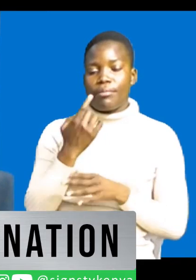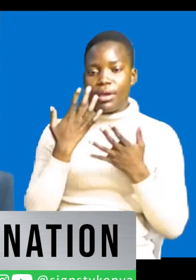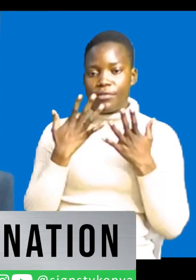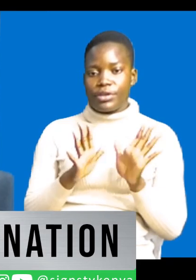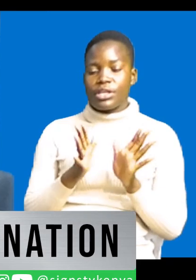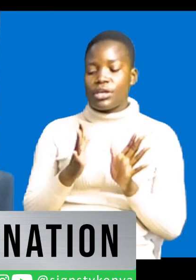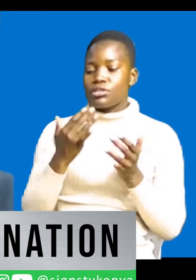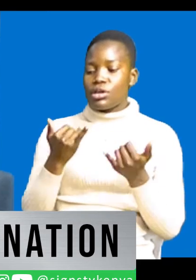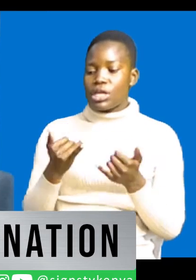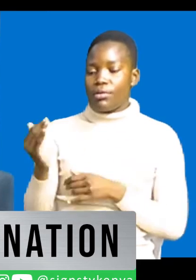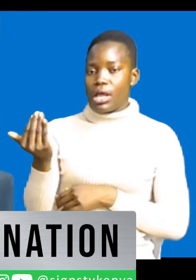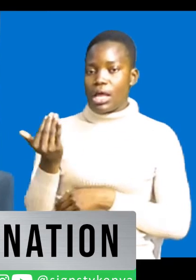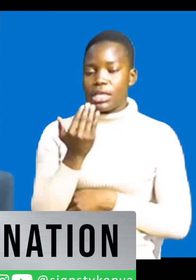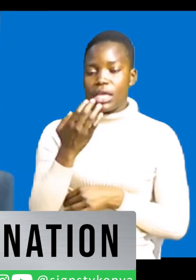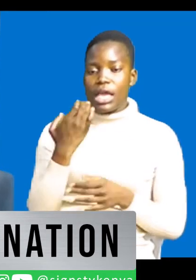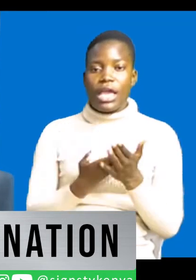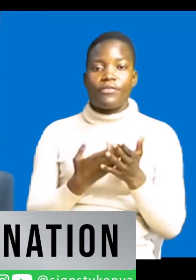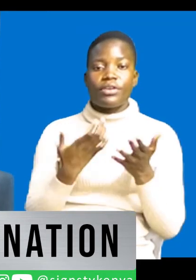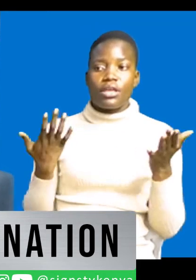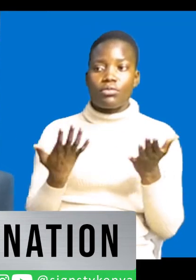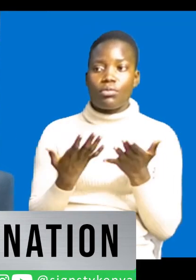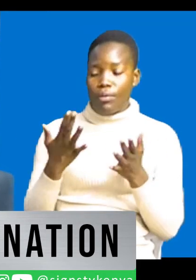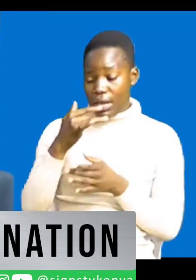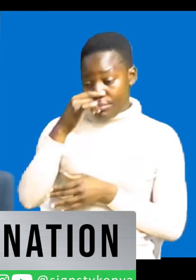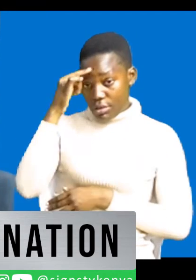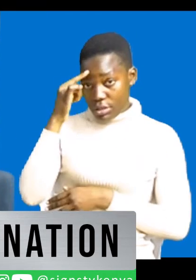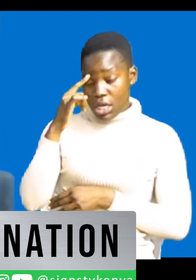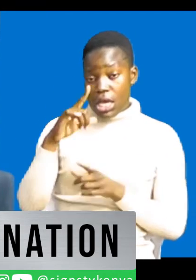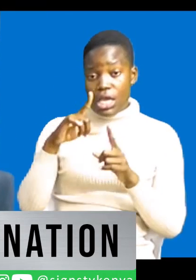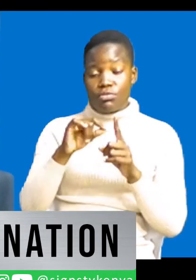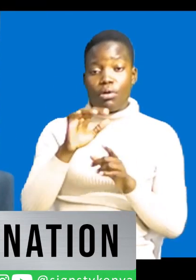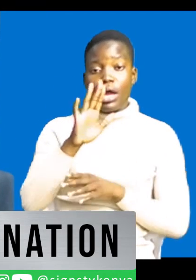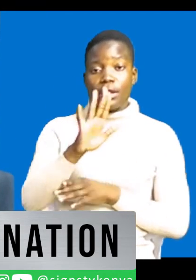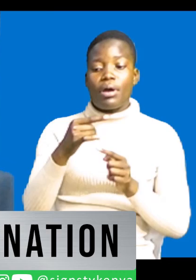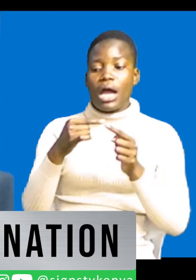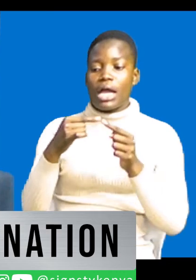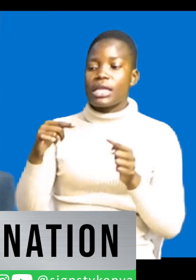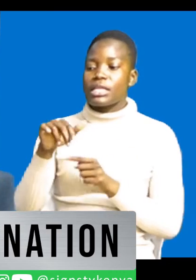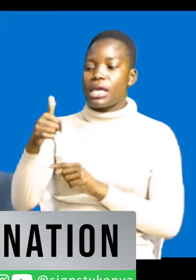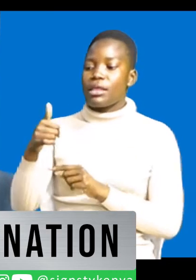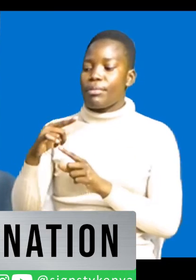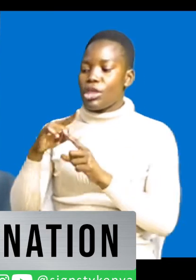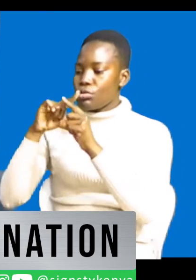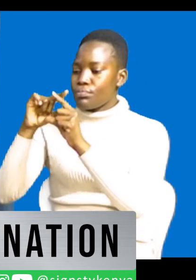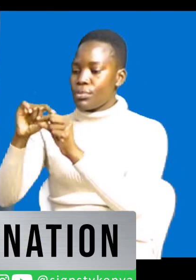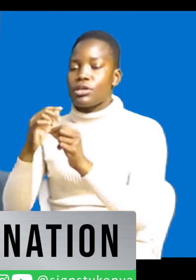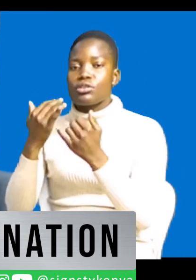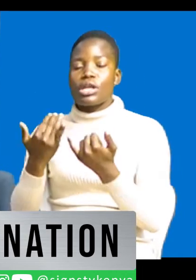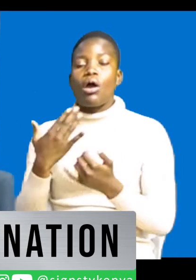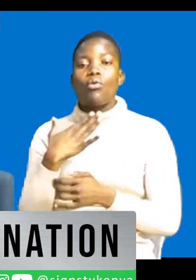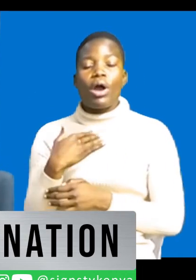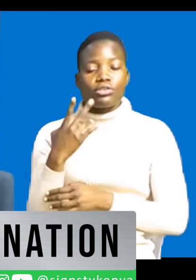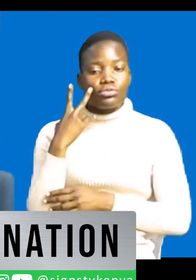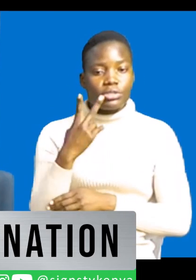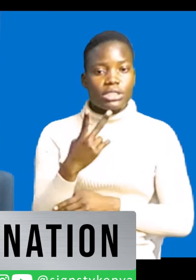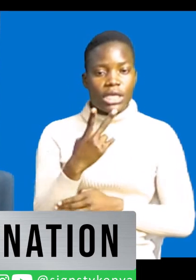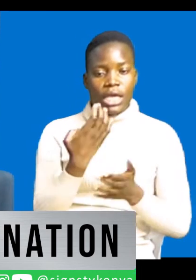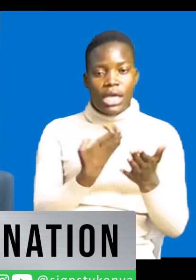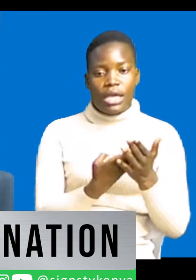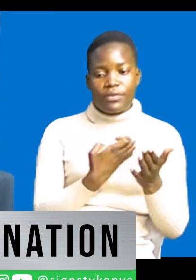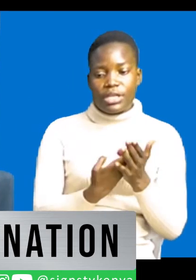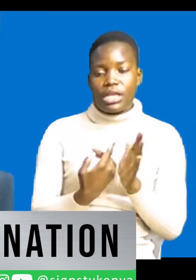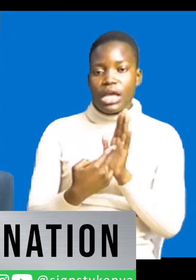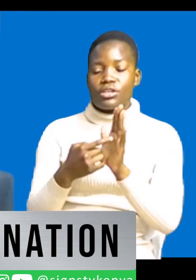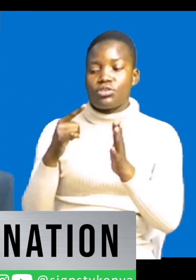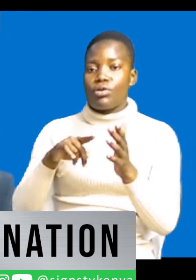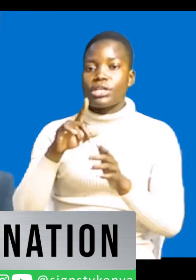Sasa tutakuuliza wapi evidence, kwa sababu unajua it is your word against him. Now we want to see evidence. Alitoa SMSs. Thank